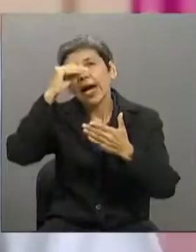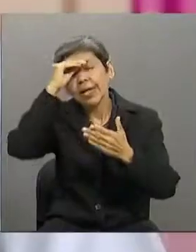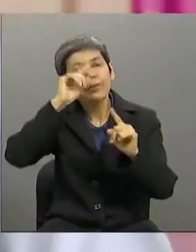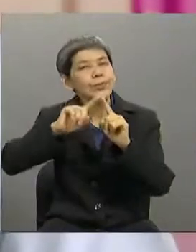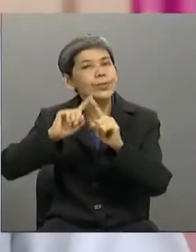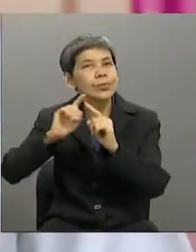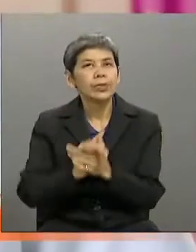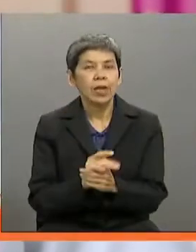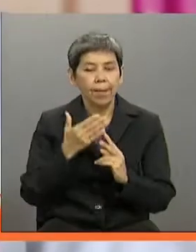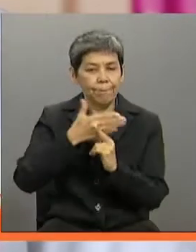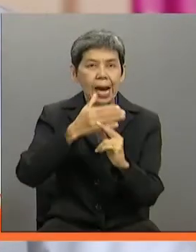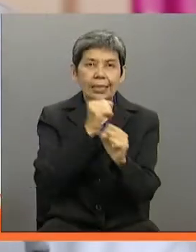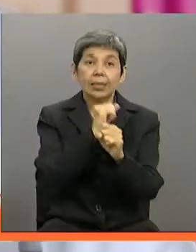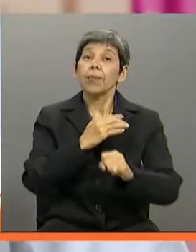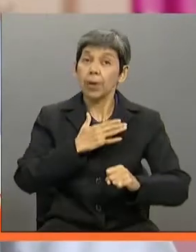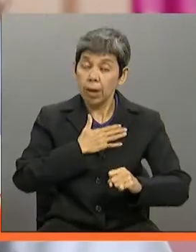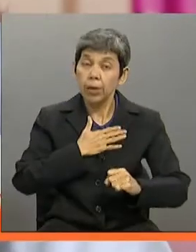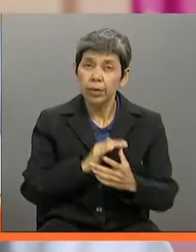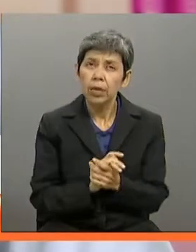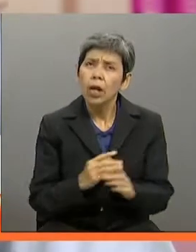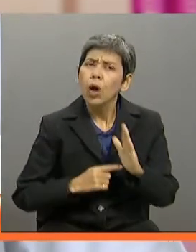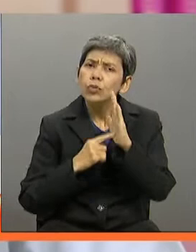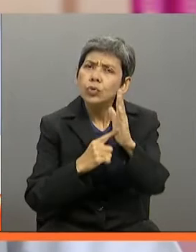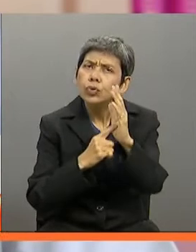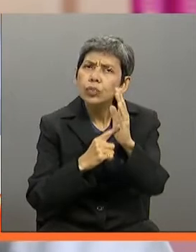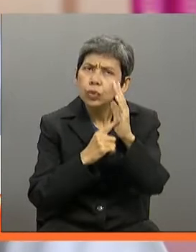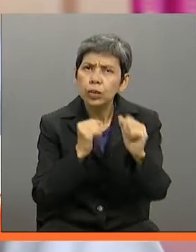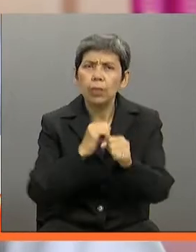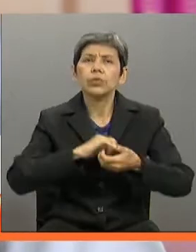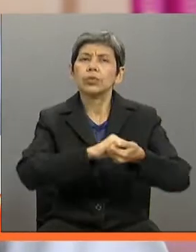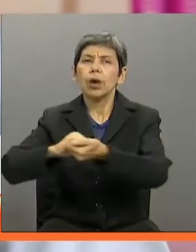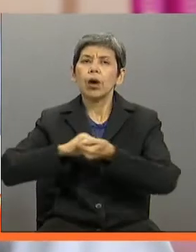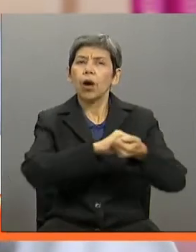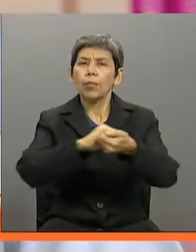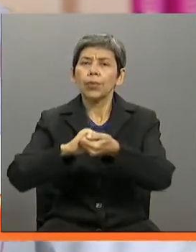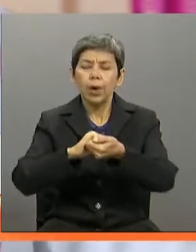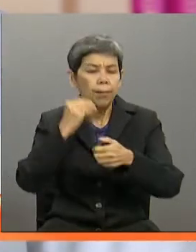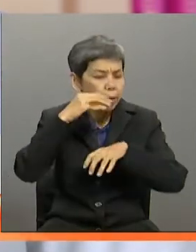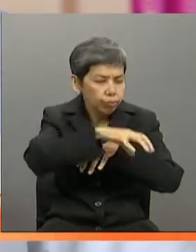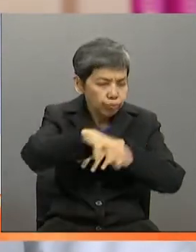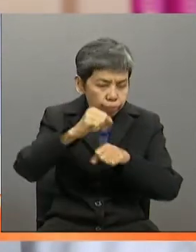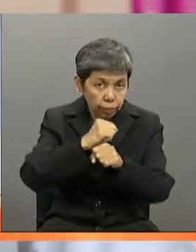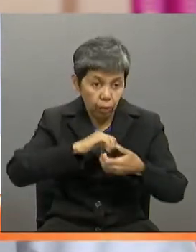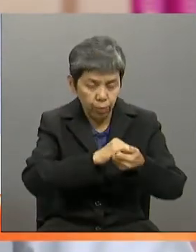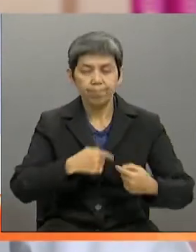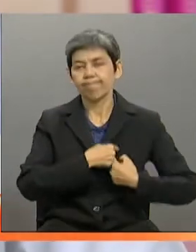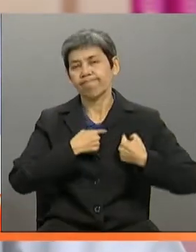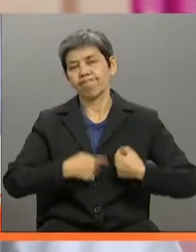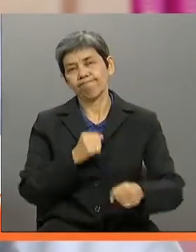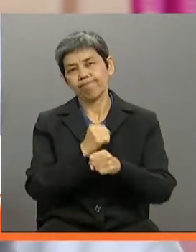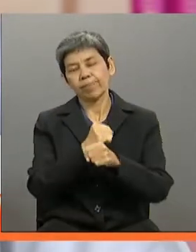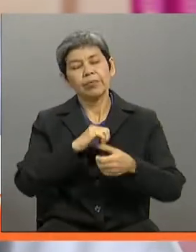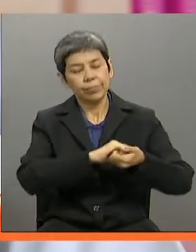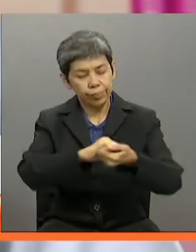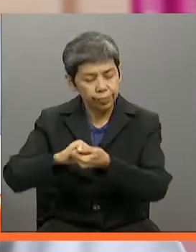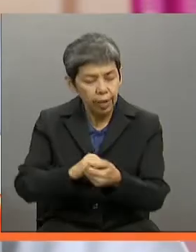ไป ผ้าป่าครั้งนี้ก็คือแสดงให้เห็นถึงความสามัคคีของคนในหมู่บ้านค่ะเป็นการร่วมแรงร่วมใจของคนในหมู่บ้าน